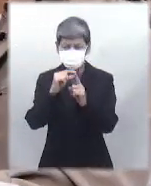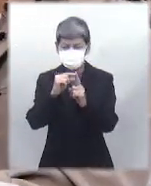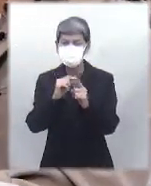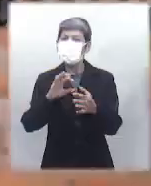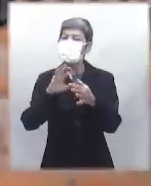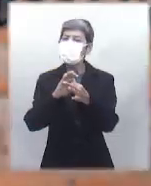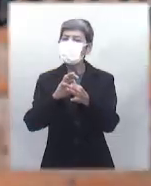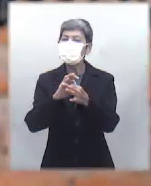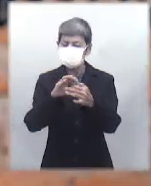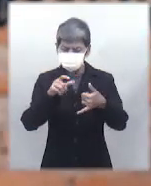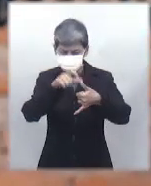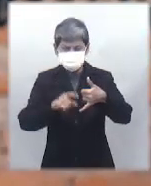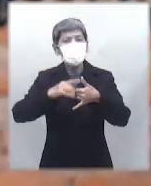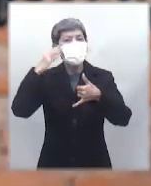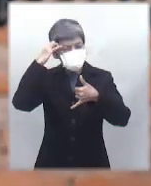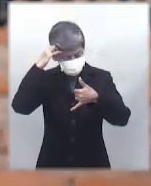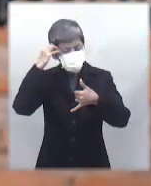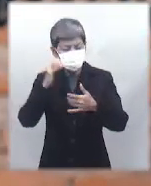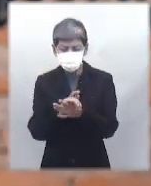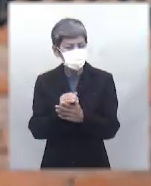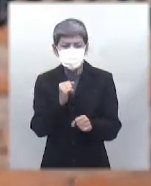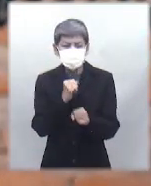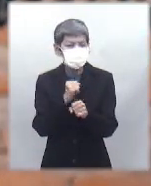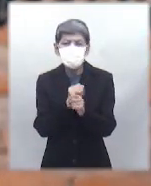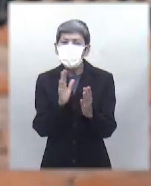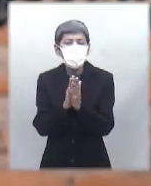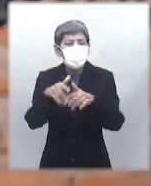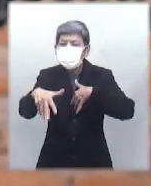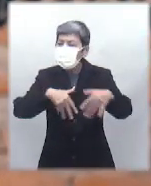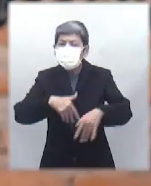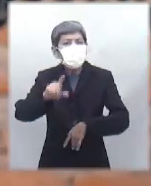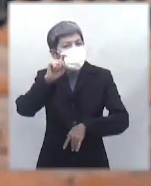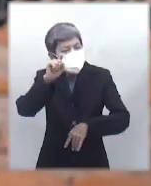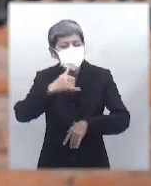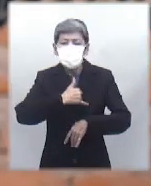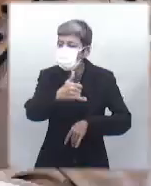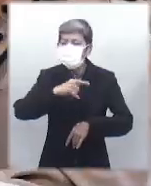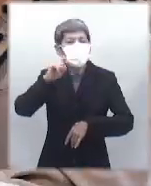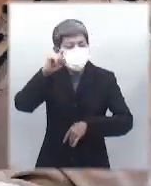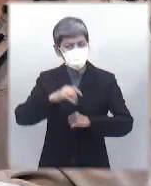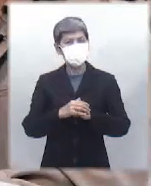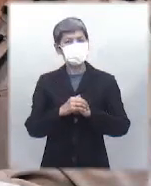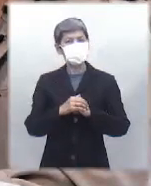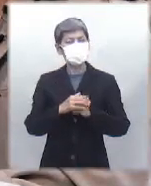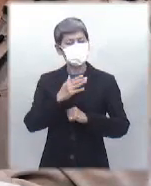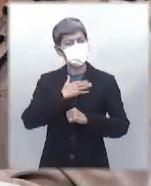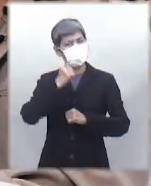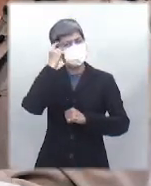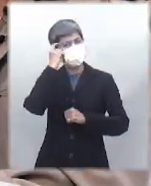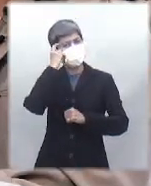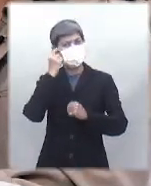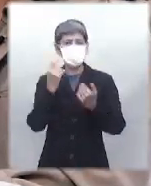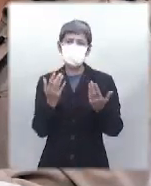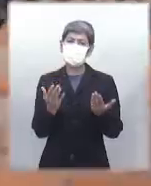ของเด็กสติปัญญาใช่ไม่สามารถที่จะอยู่ในสังคมกับคนอื่นได้ผมก็เลยคิด